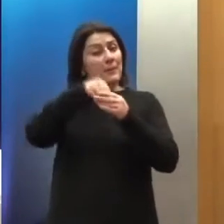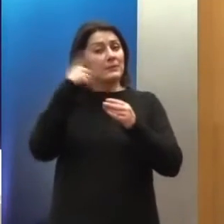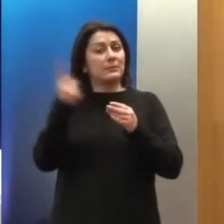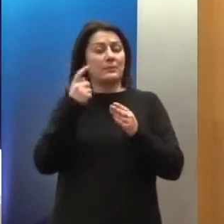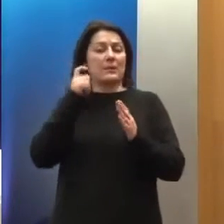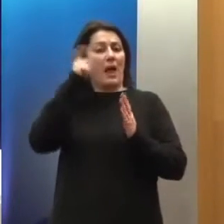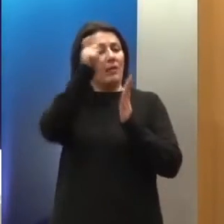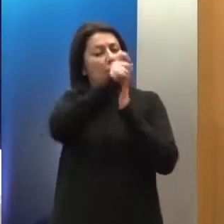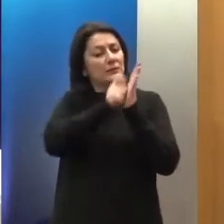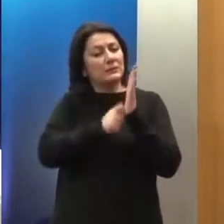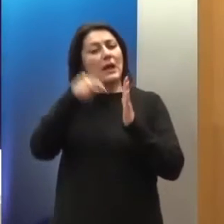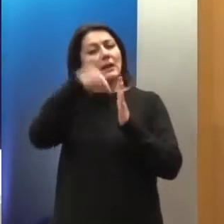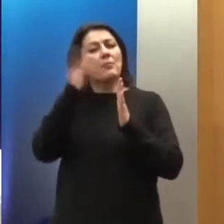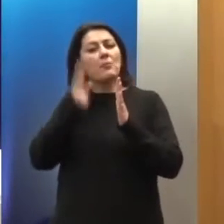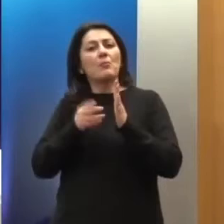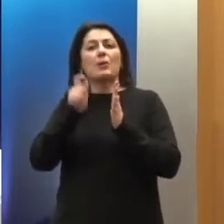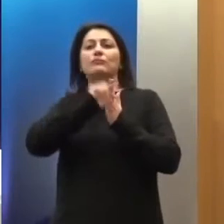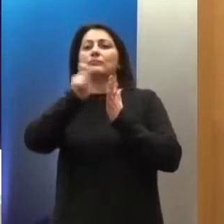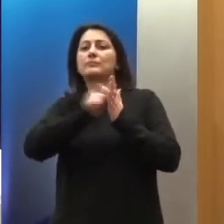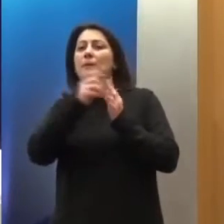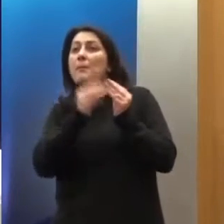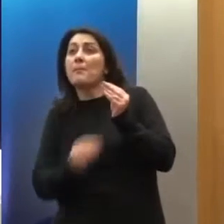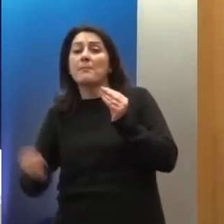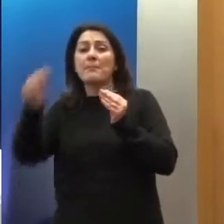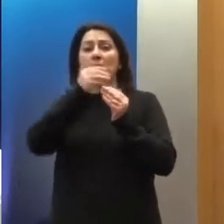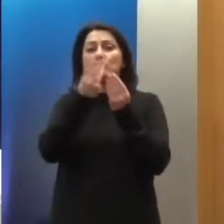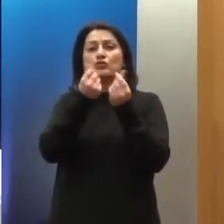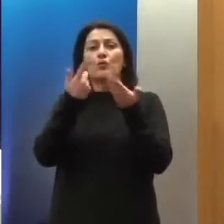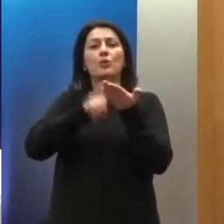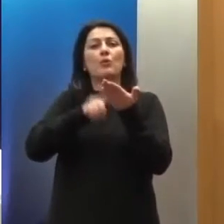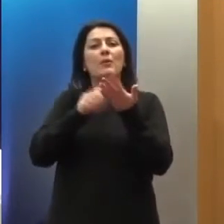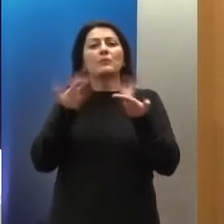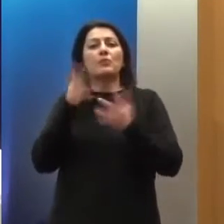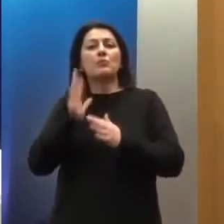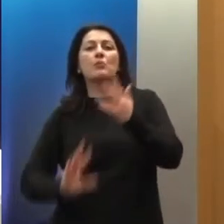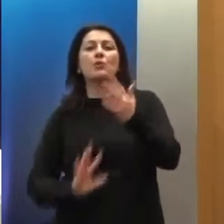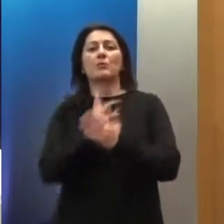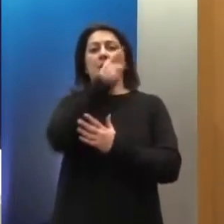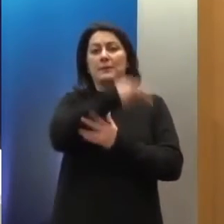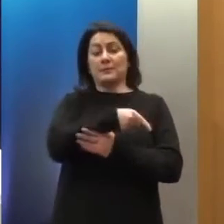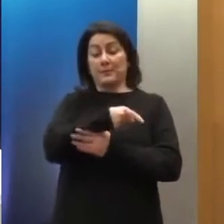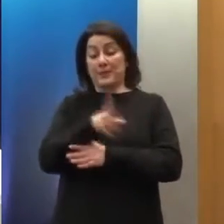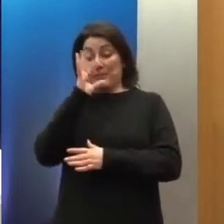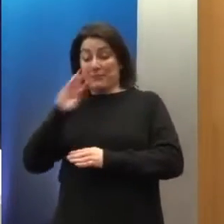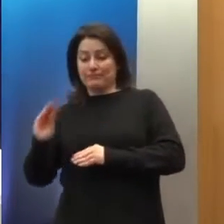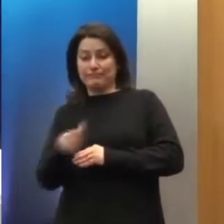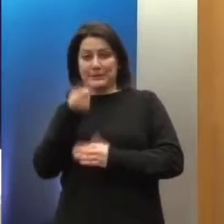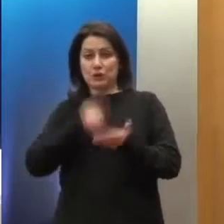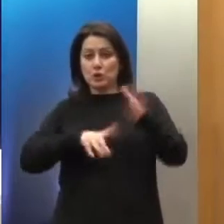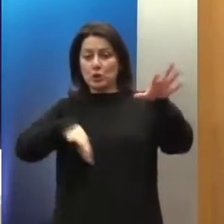το πώς ακριβώς βελτιώνει την νομοθεσία, ποια είναι τα θετικά ζητήματα. Στην πραγματικότητα εμφανίστηκε το